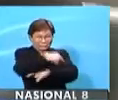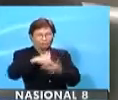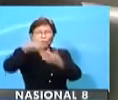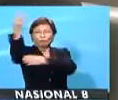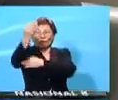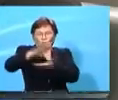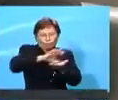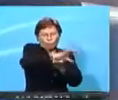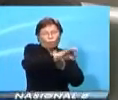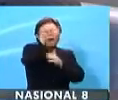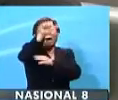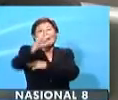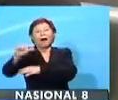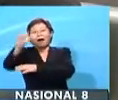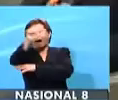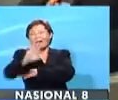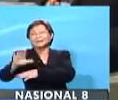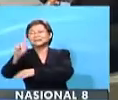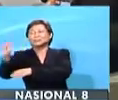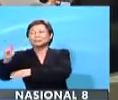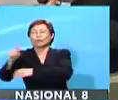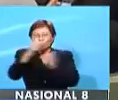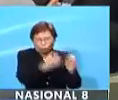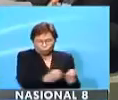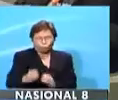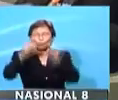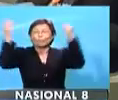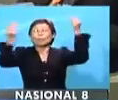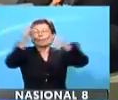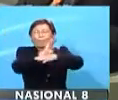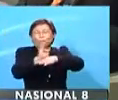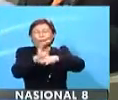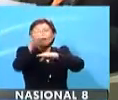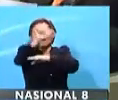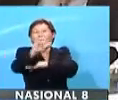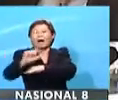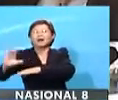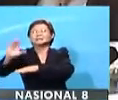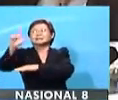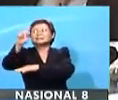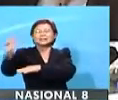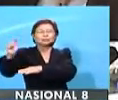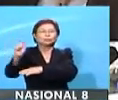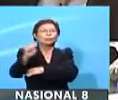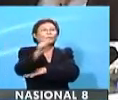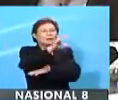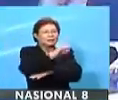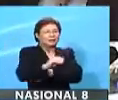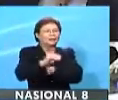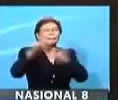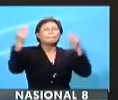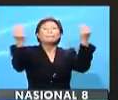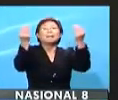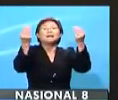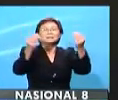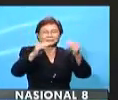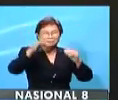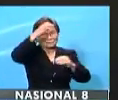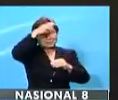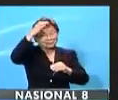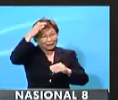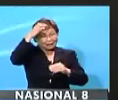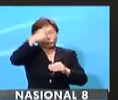Forum Pelaburan Asia Timur pertama yang dianjurkan oleh Majlis Perniagaan Asia Timur EABC dan Majlis China untuk promosi